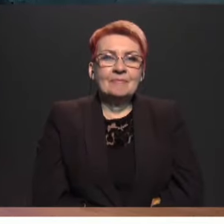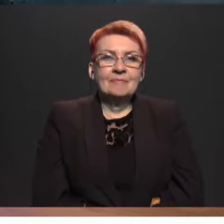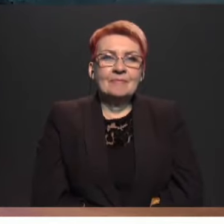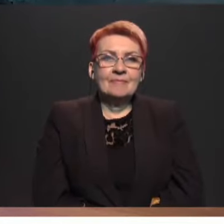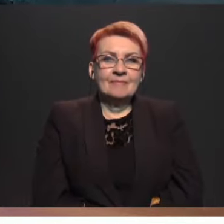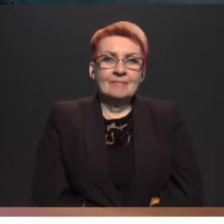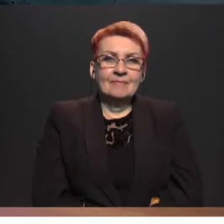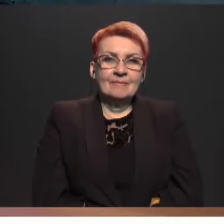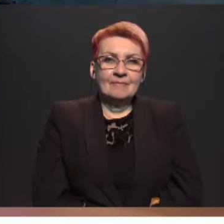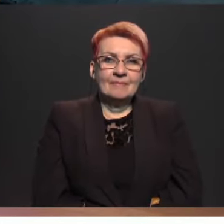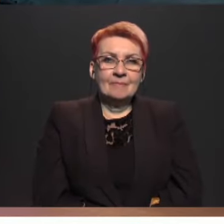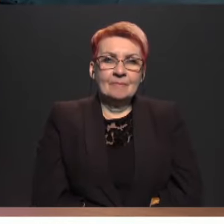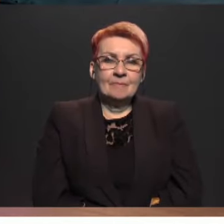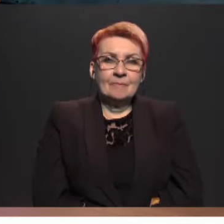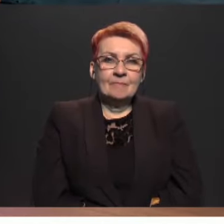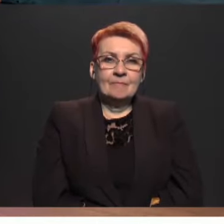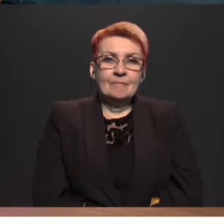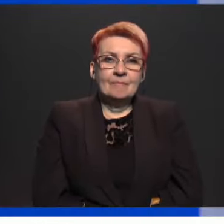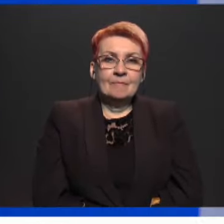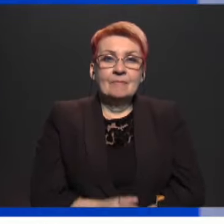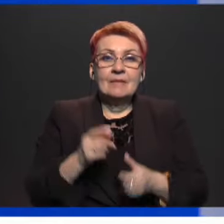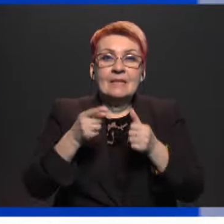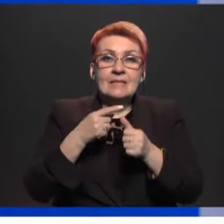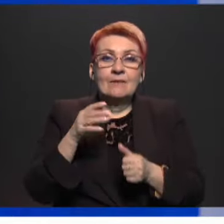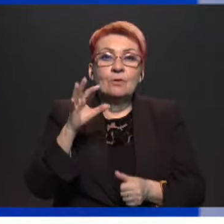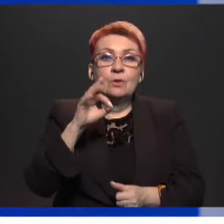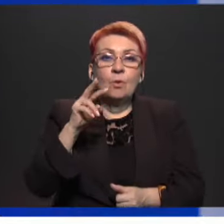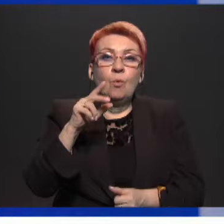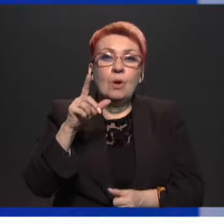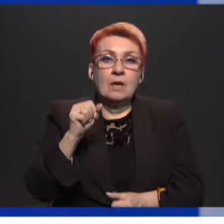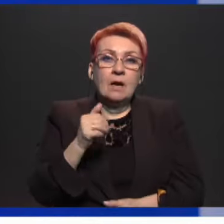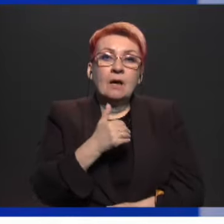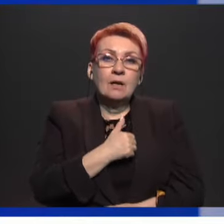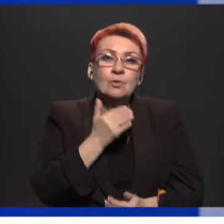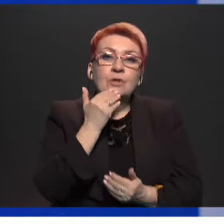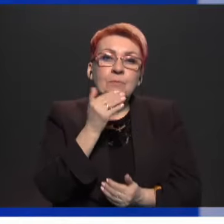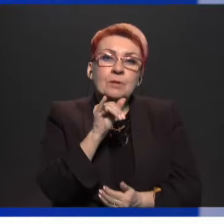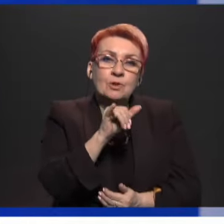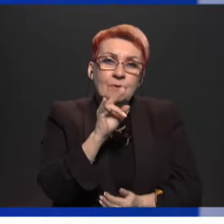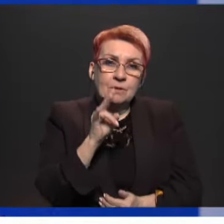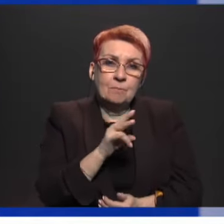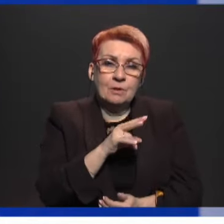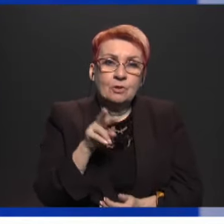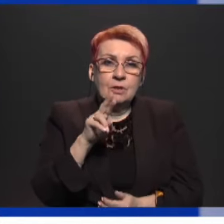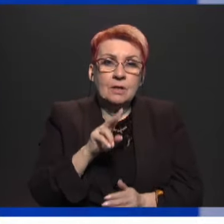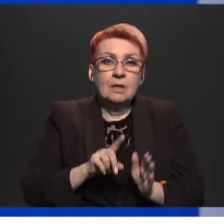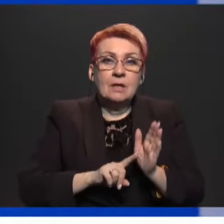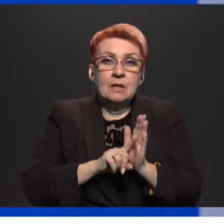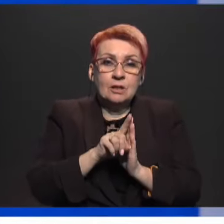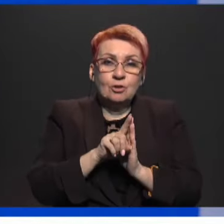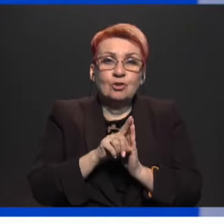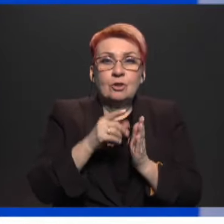Да-да-да, говорите, пожалуйста. Меня зовут Ольга. Я бы хотела спросить у вас. Я начала читать сейчас